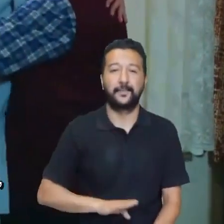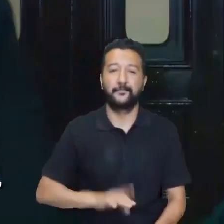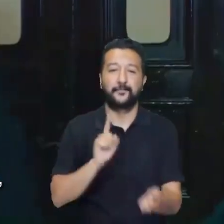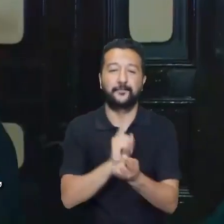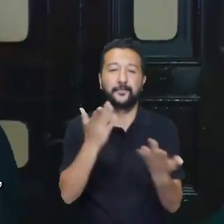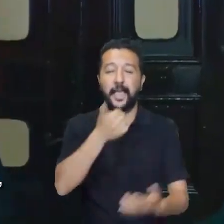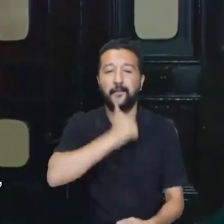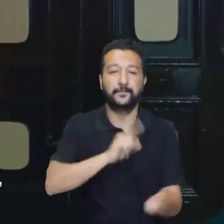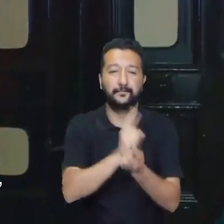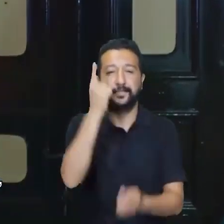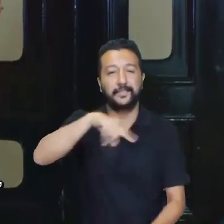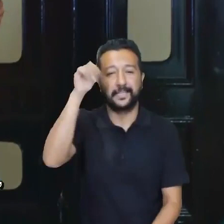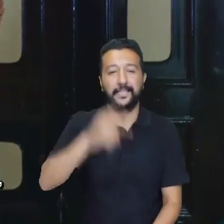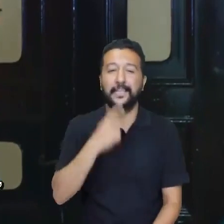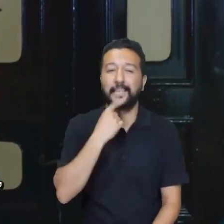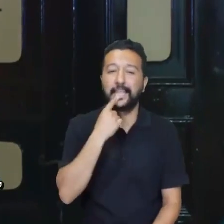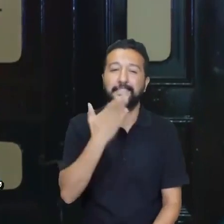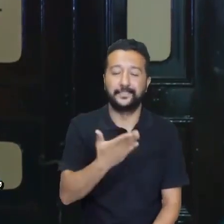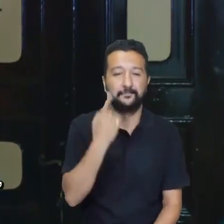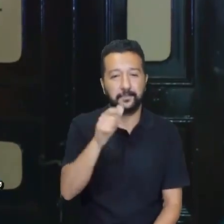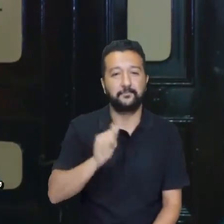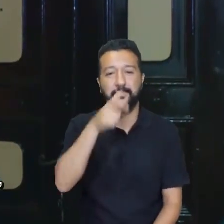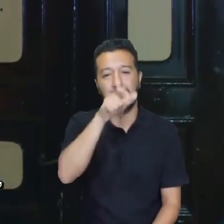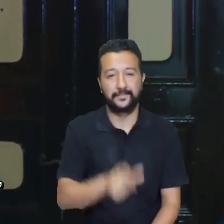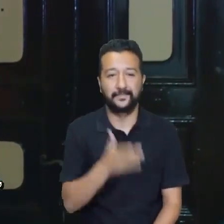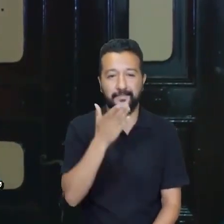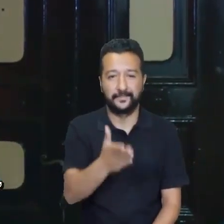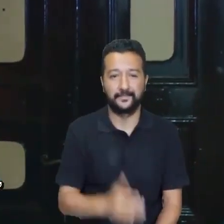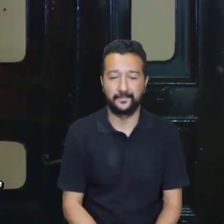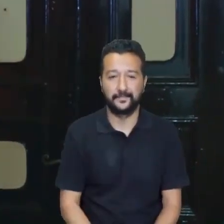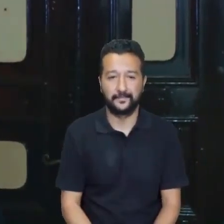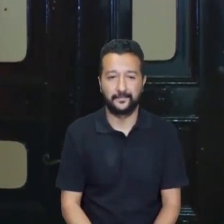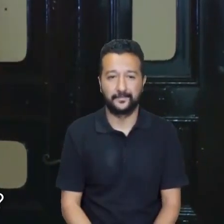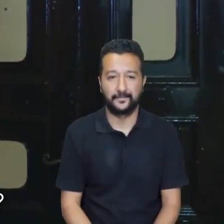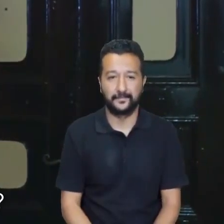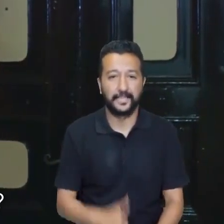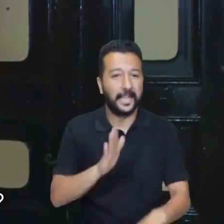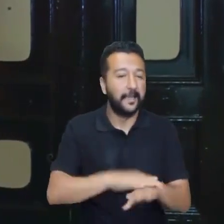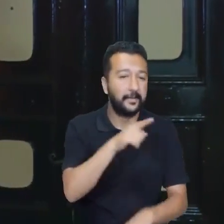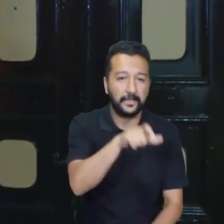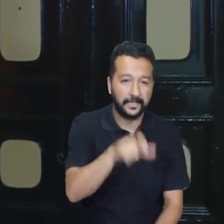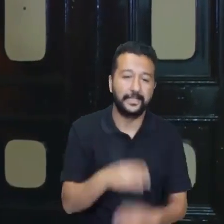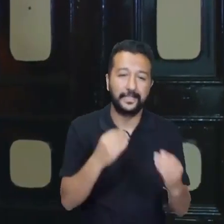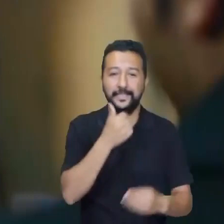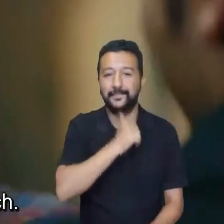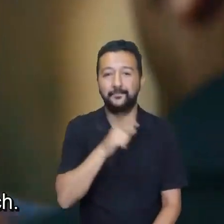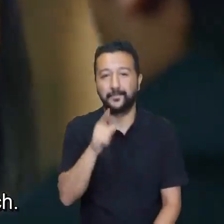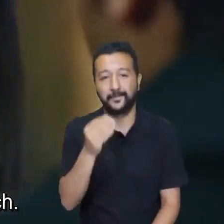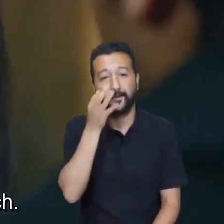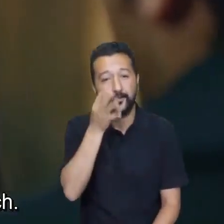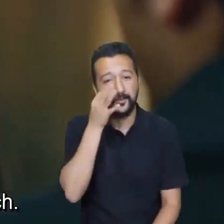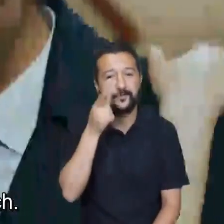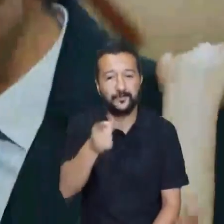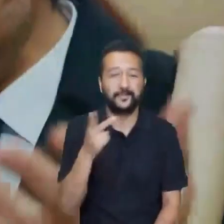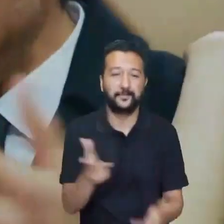yavrum. Abisinin bir tanesi, bir tanesi, Sevda'yı bir tanesi, kaldırdı. Bir tanesi, bir tanesi, bir tanesi. Ne haber fıstık? İyidir abi. Çok